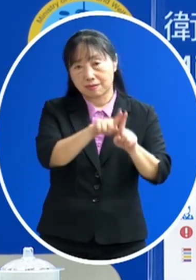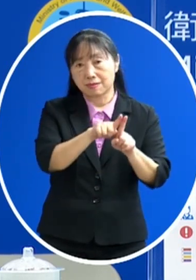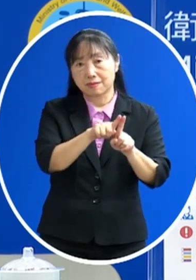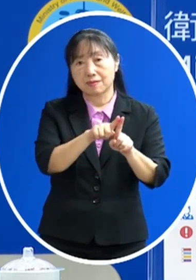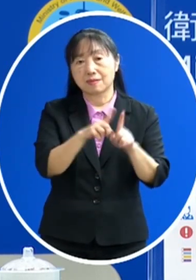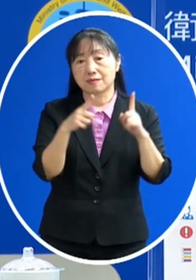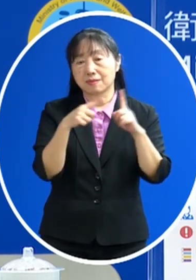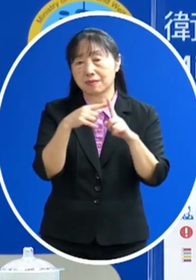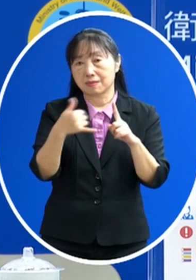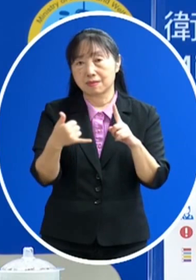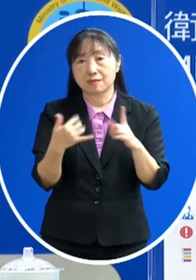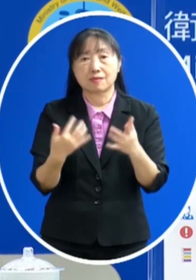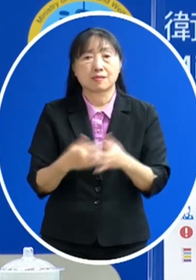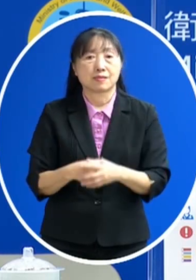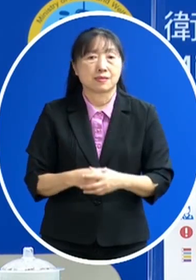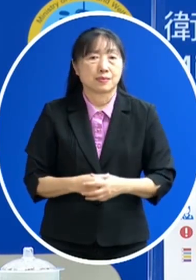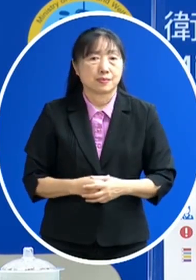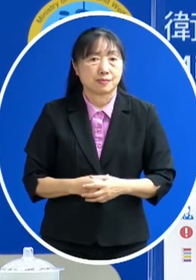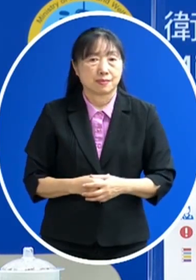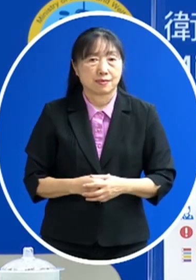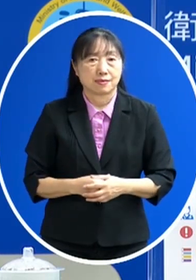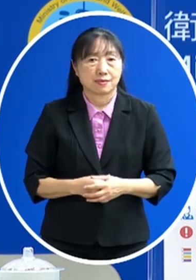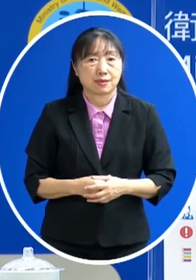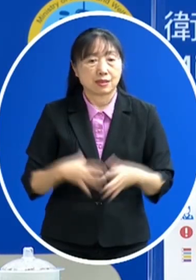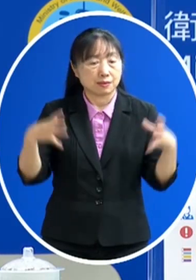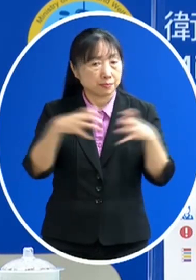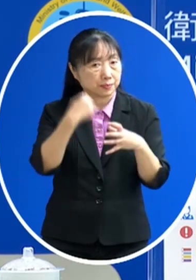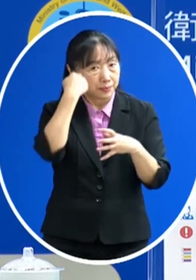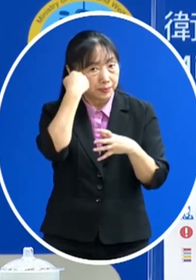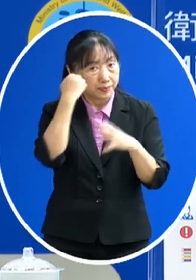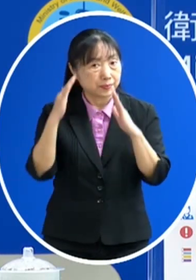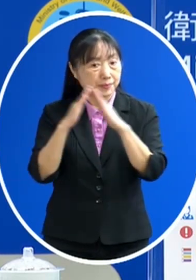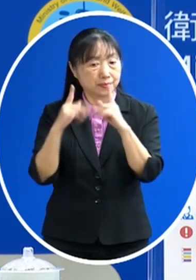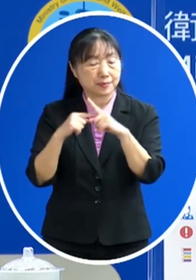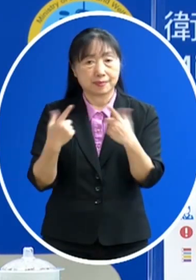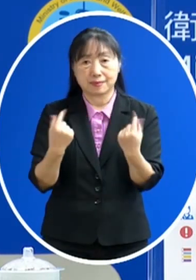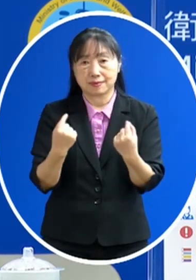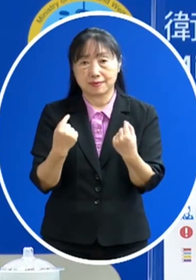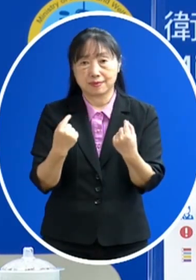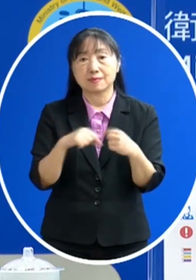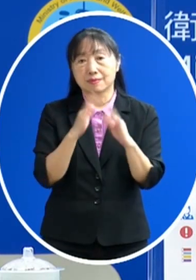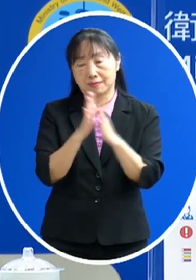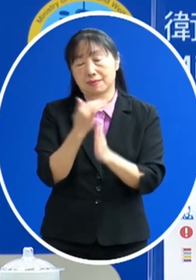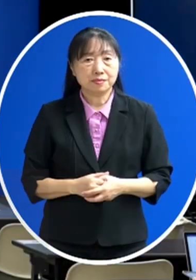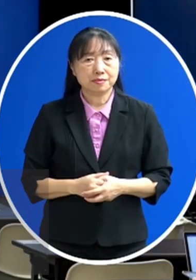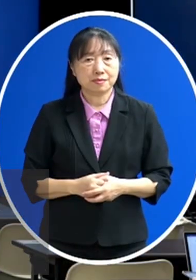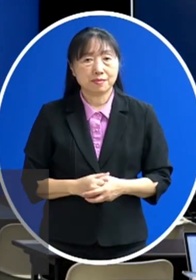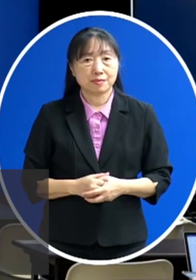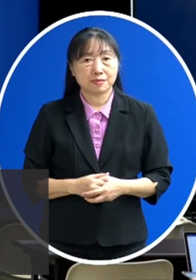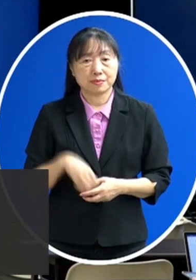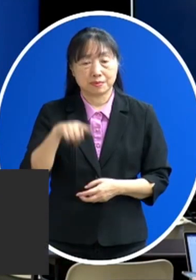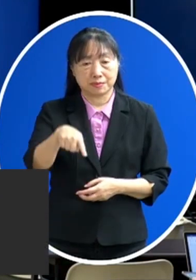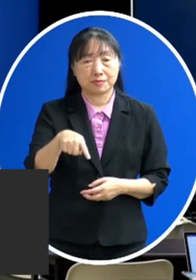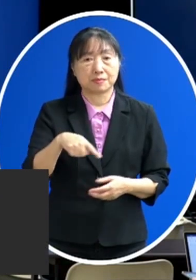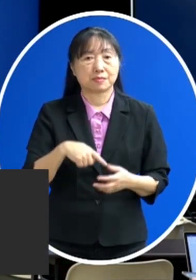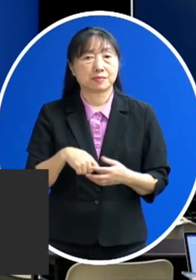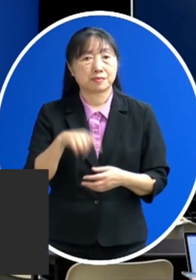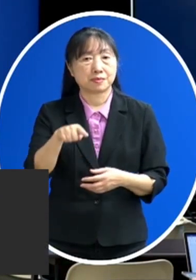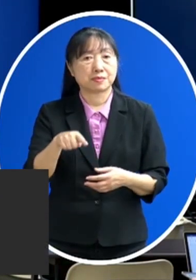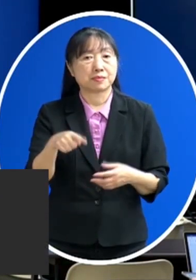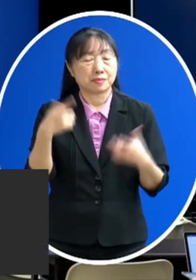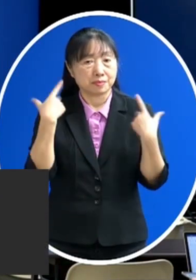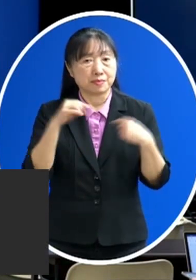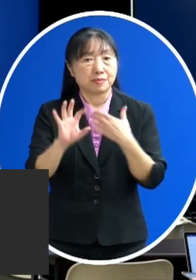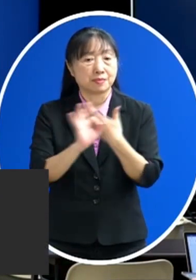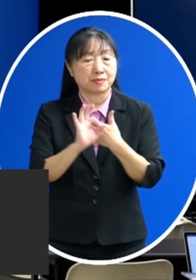人员及这个同住家人呢，我们都开放他使用。 本来有在示范计